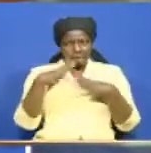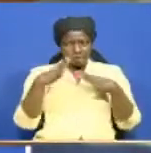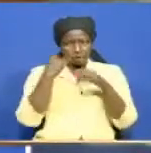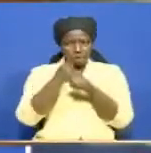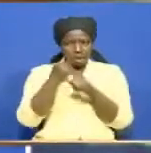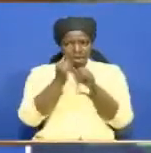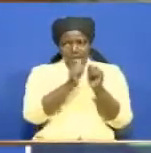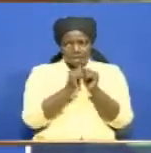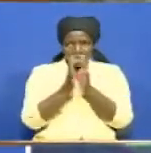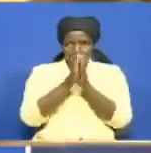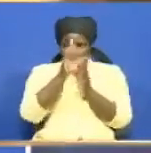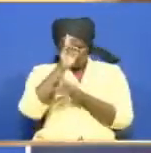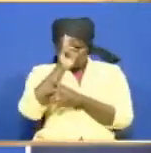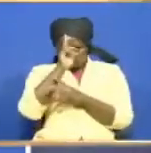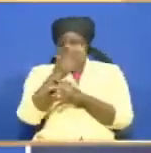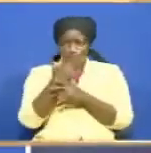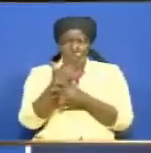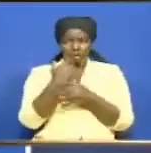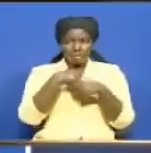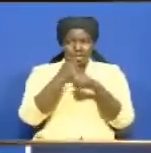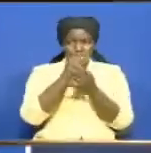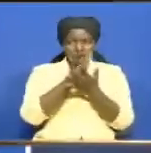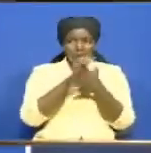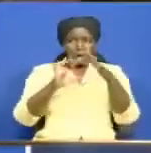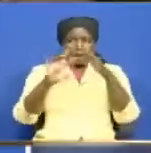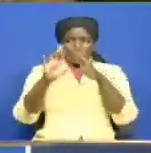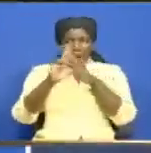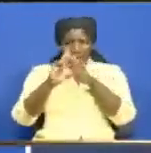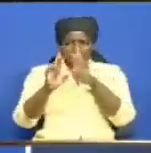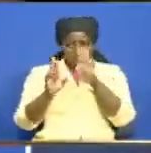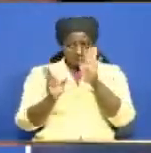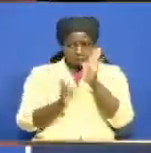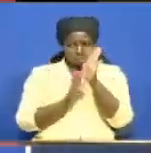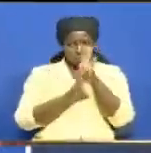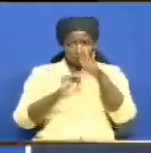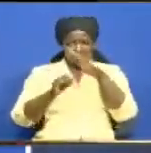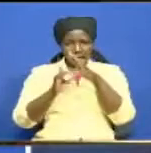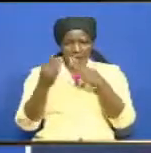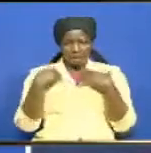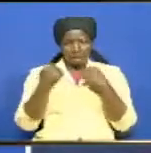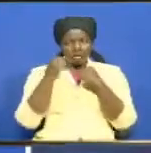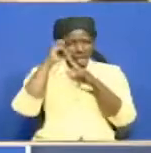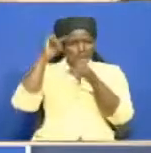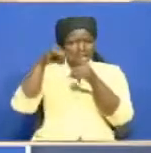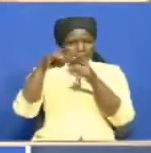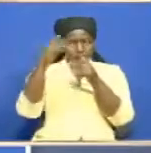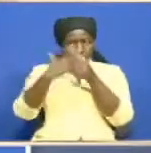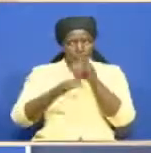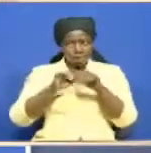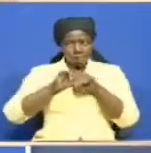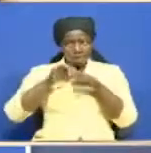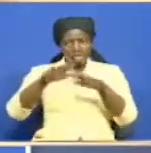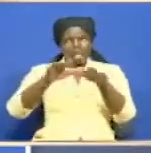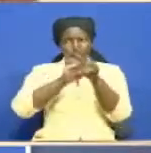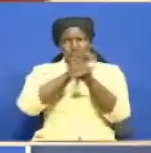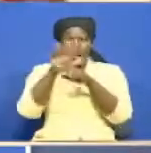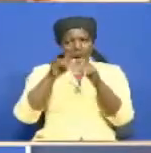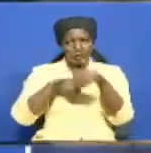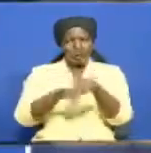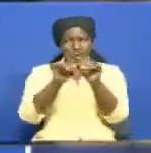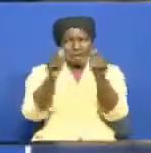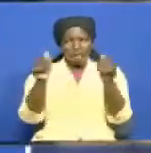wa polisi kuhakikisha kanuni za Wizara ya Afya za kuzuia kuenea kwa virusi vya corona vinazingatiwa